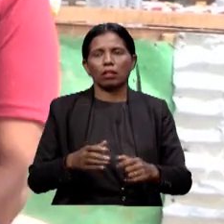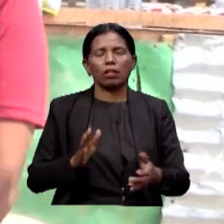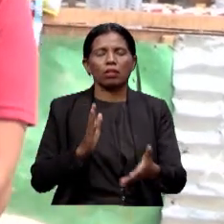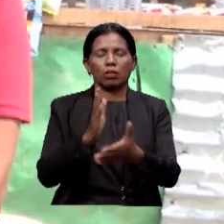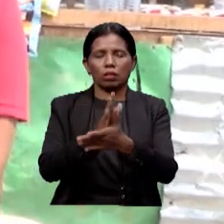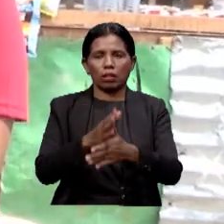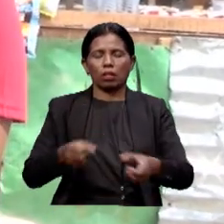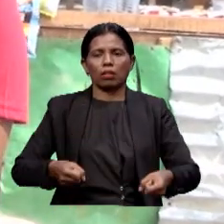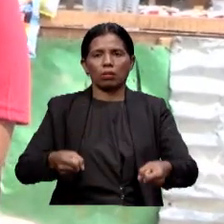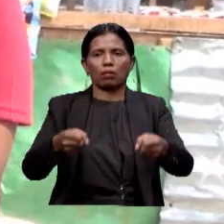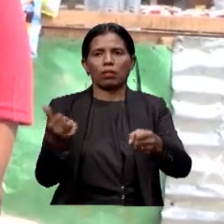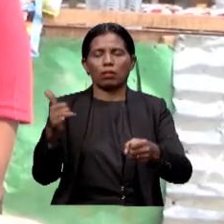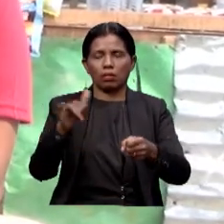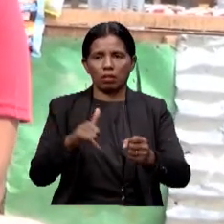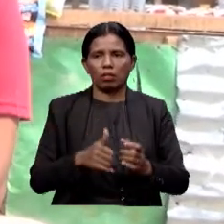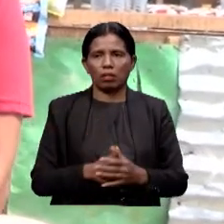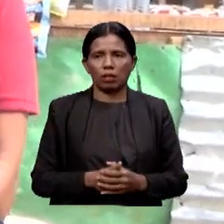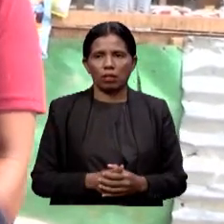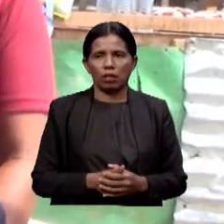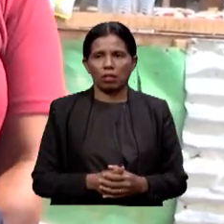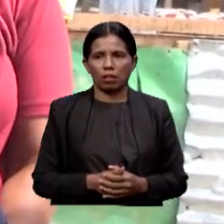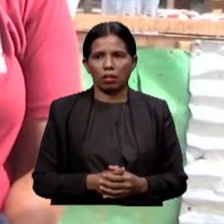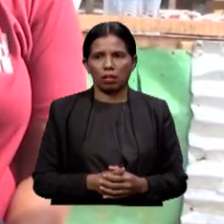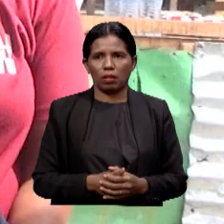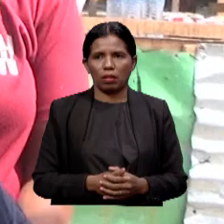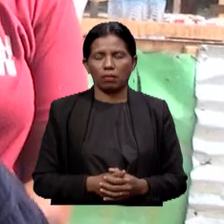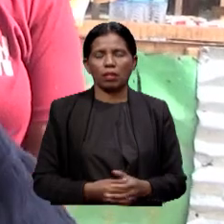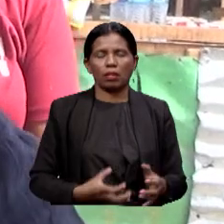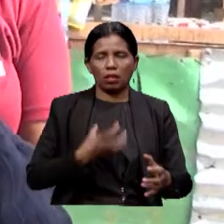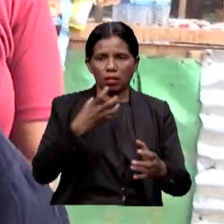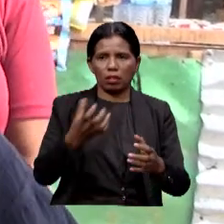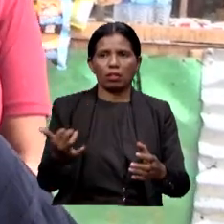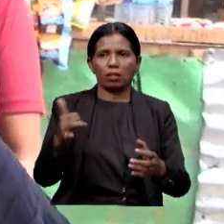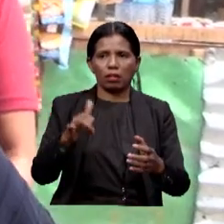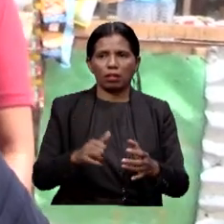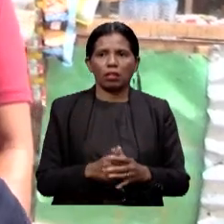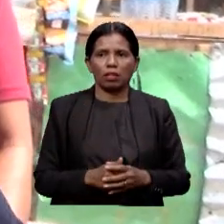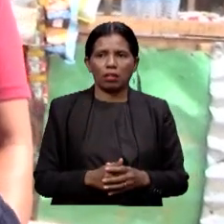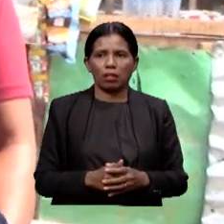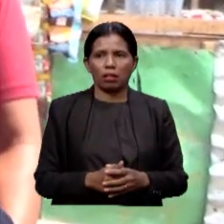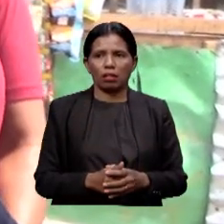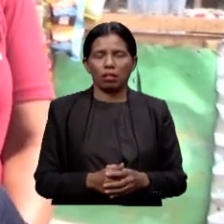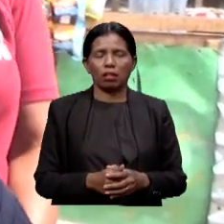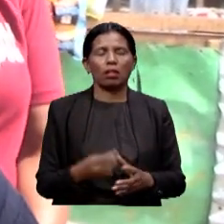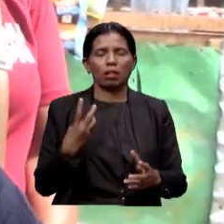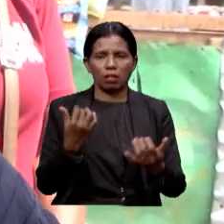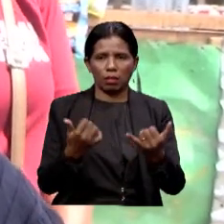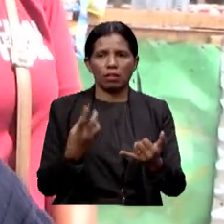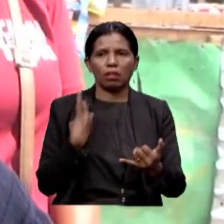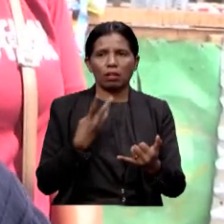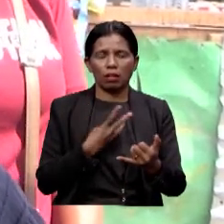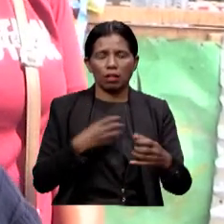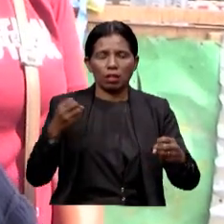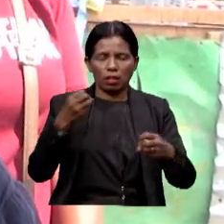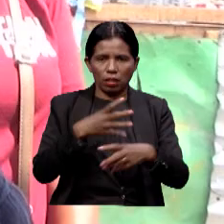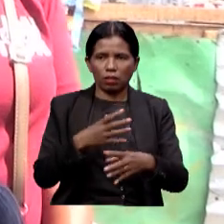serne dar uma sera bela sai sirus não husu ema selo ainda nem maka ita ta agrad ba